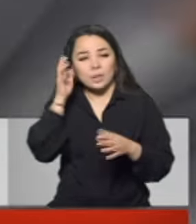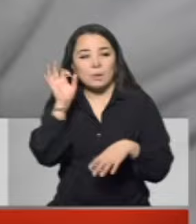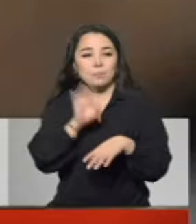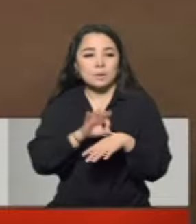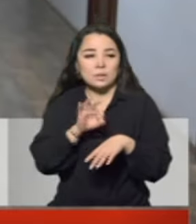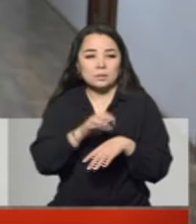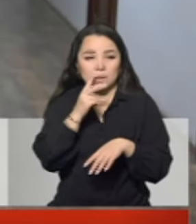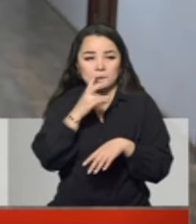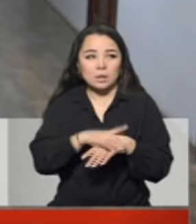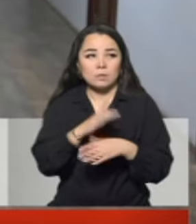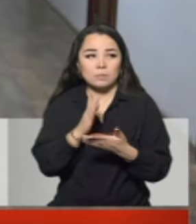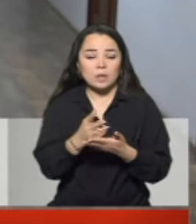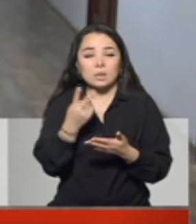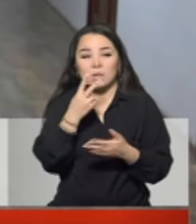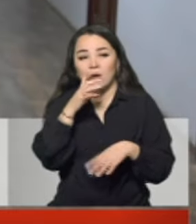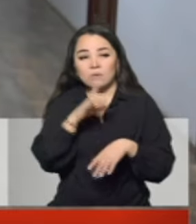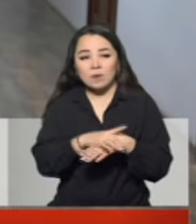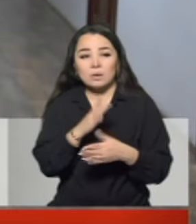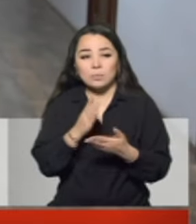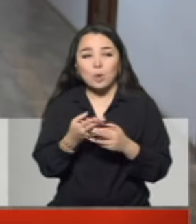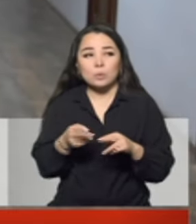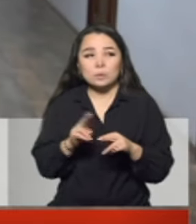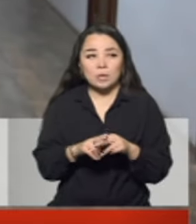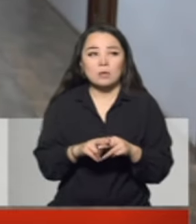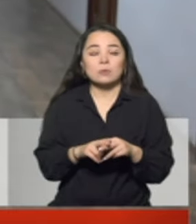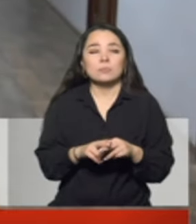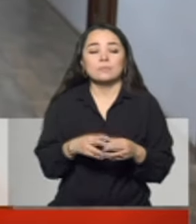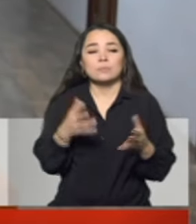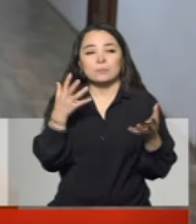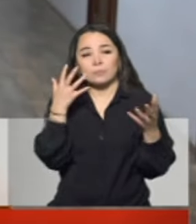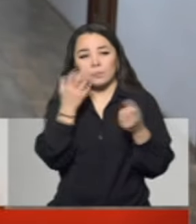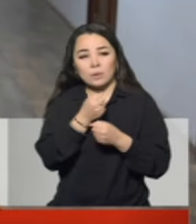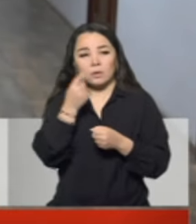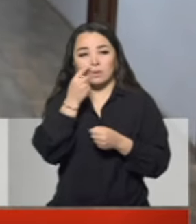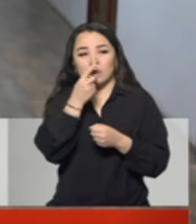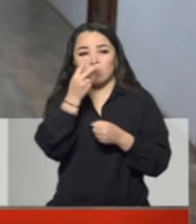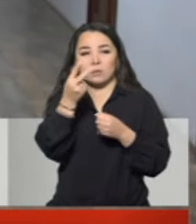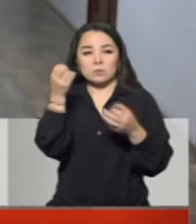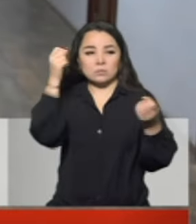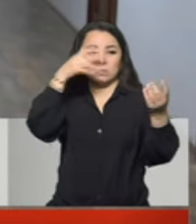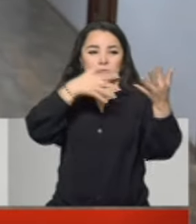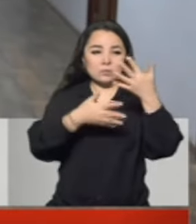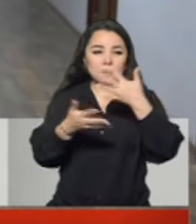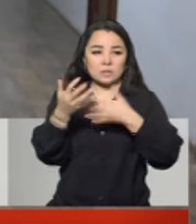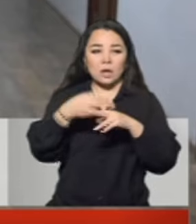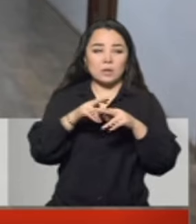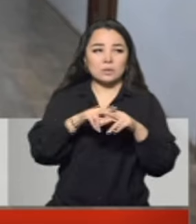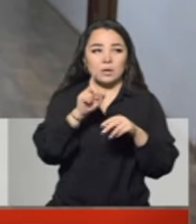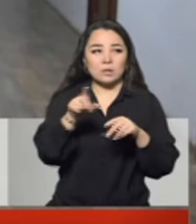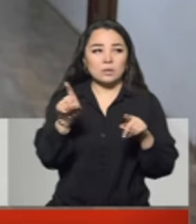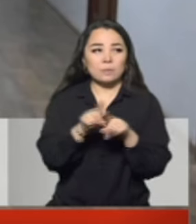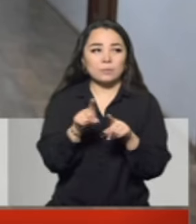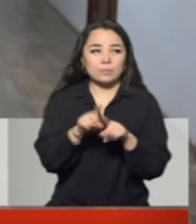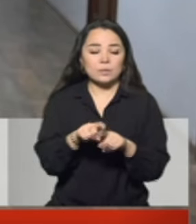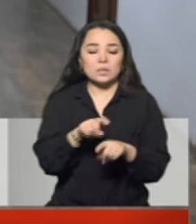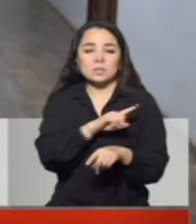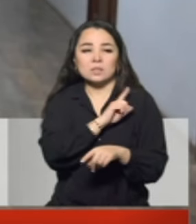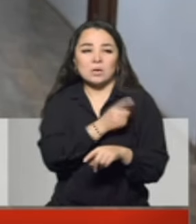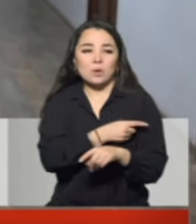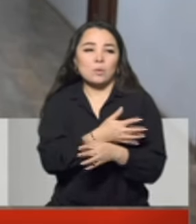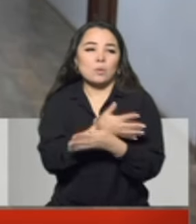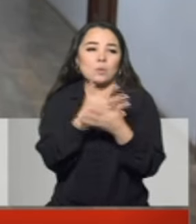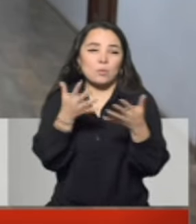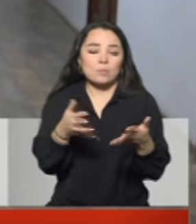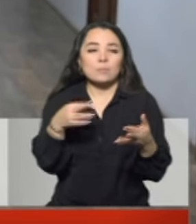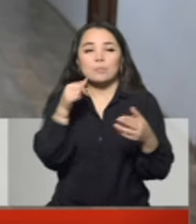ауруларға шалдығады. Екі факт болған, ол галлюцинозбен келген науқастар. Уже кейбірде передозировка дейді,